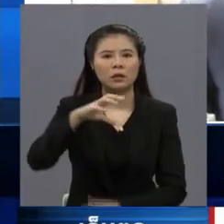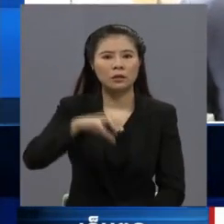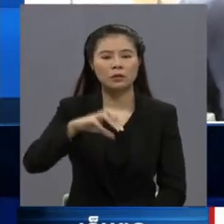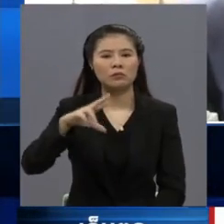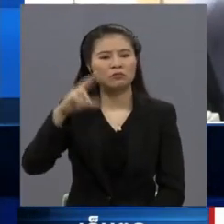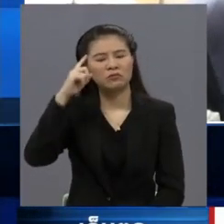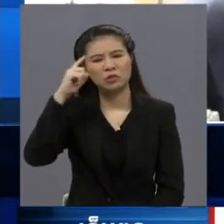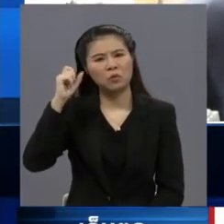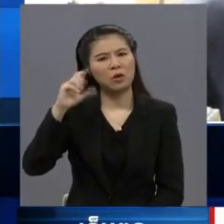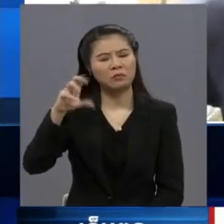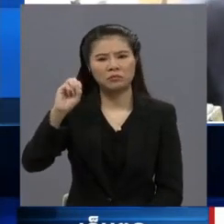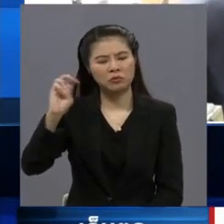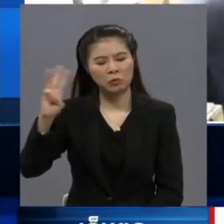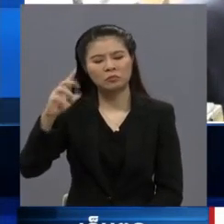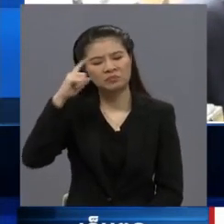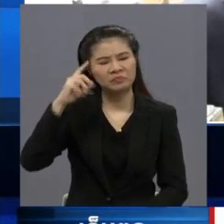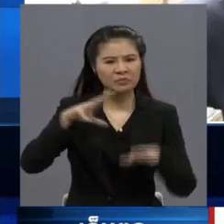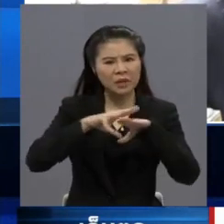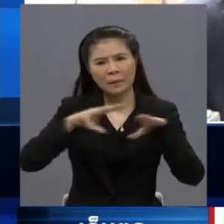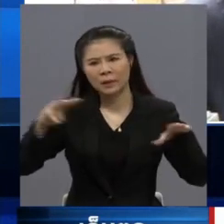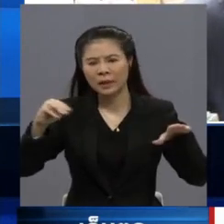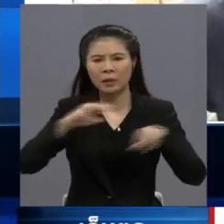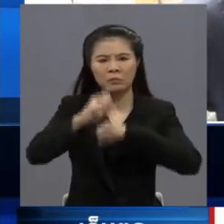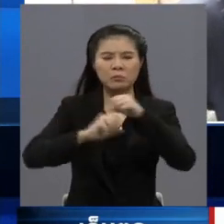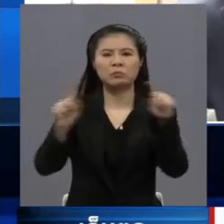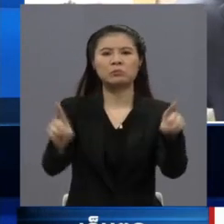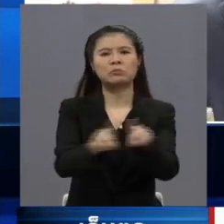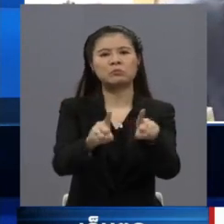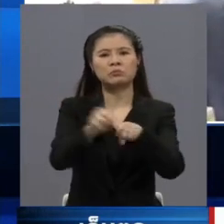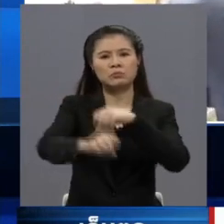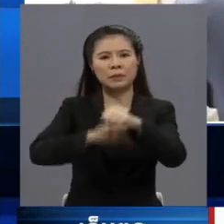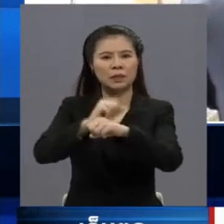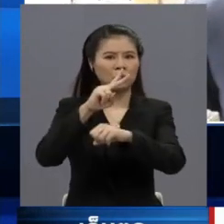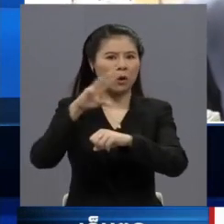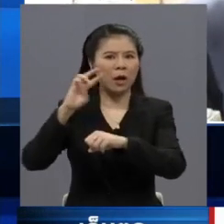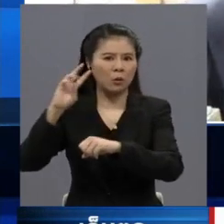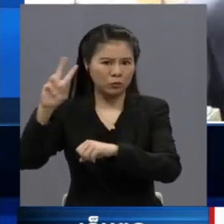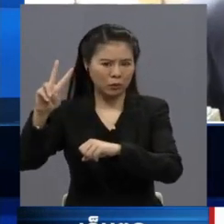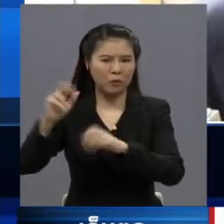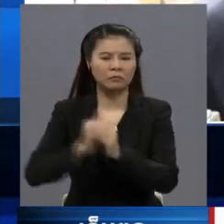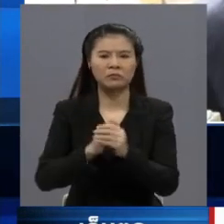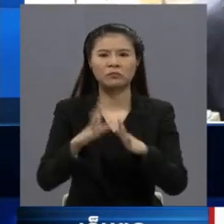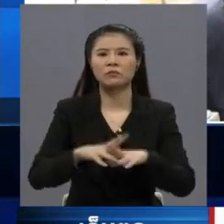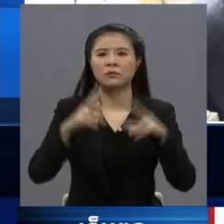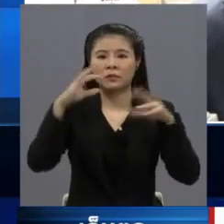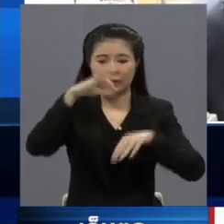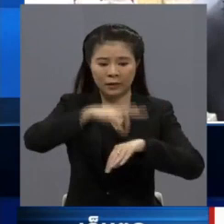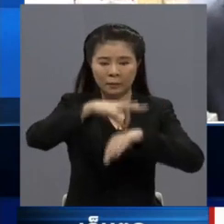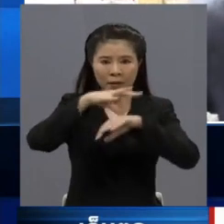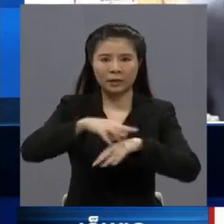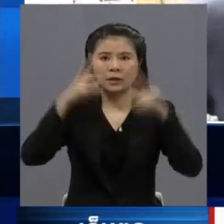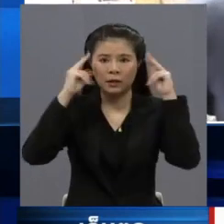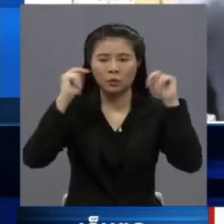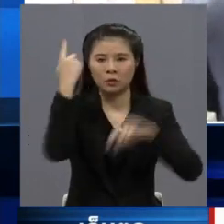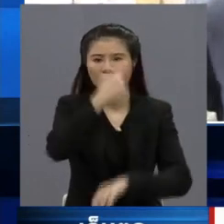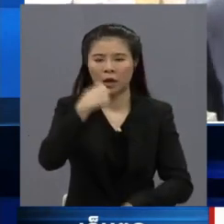ญ่นะฮะยังมีมาตรฐานเหมือนปี62แต่ในส่วนของการเลือกนายกก็เหมือนกันฮะหมายความว่าถ้าพรรคการเมืองใด